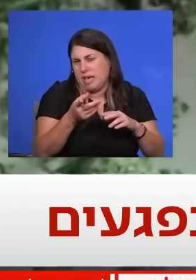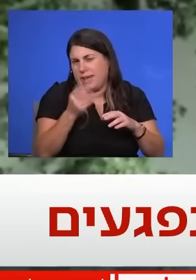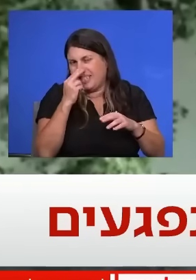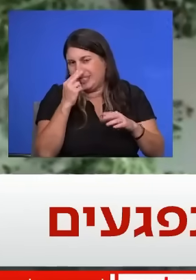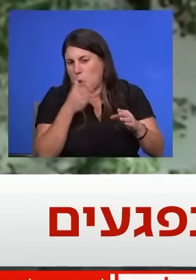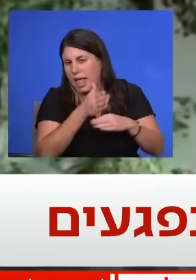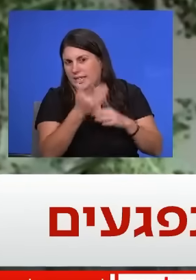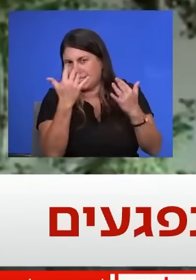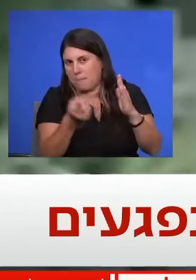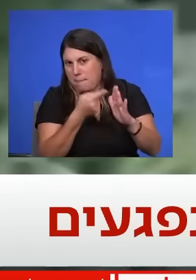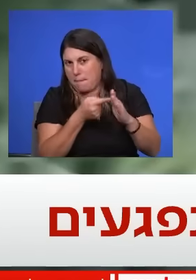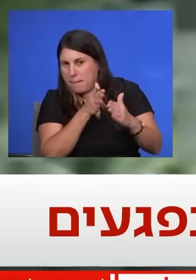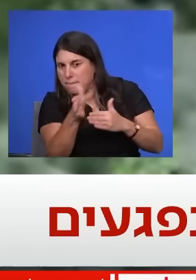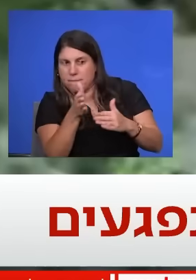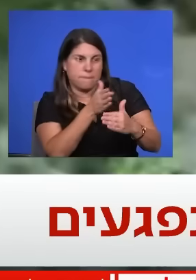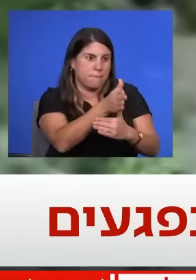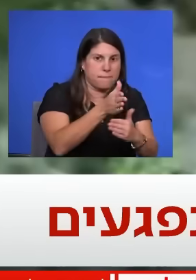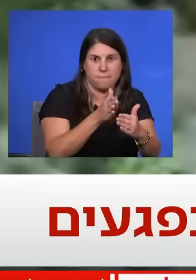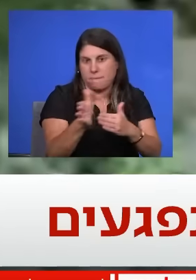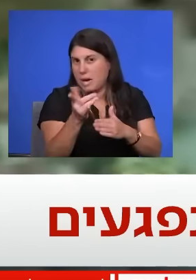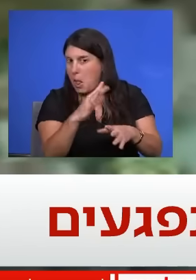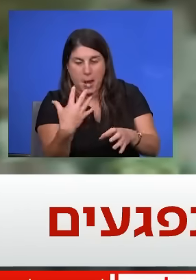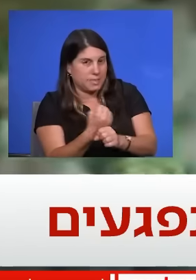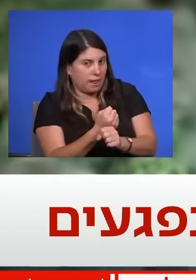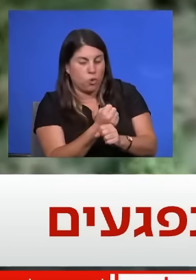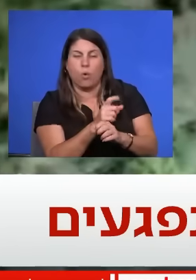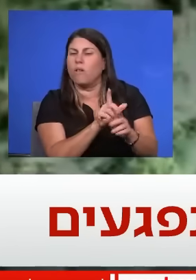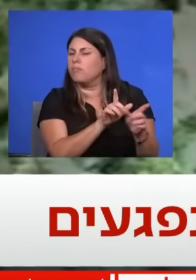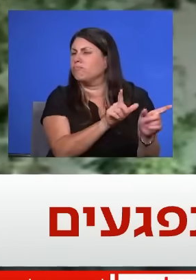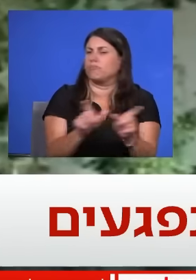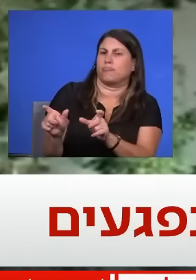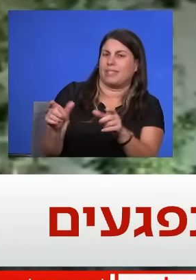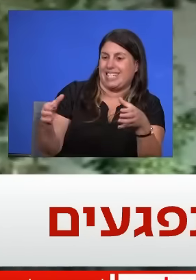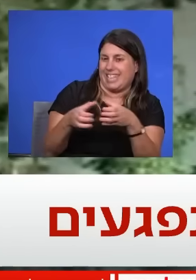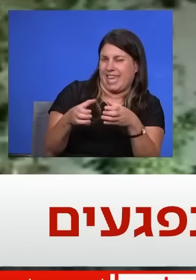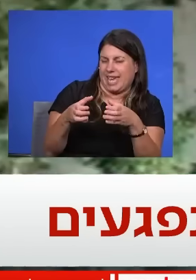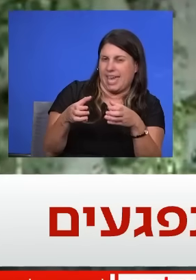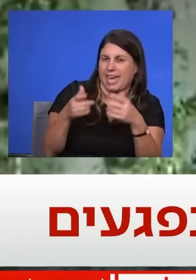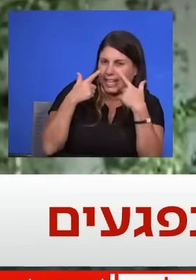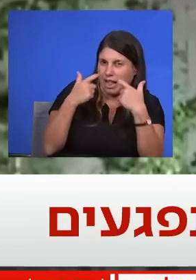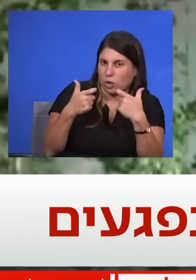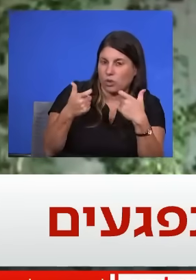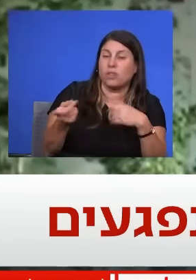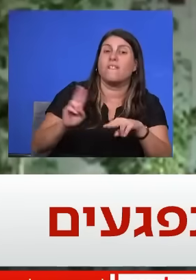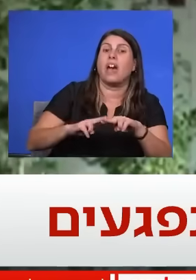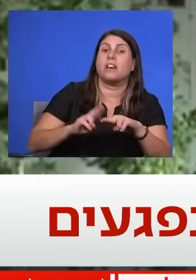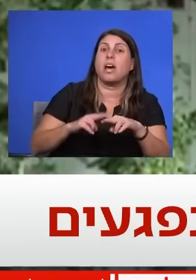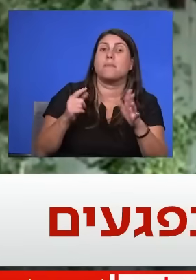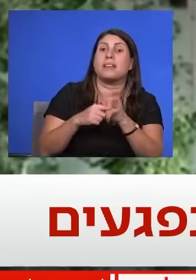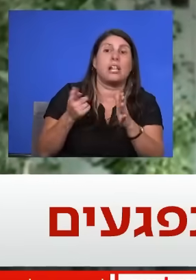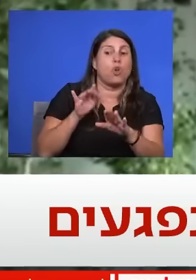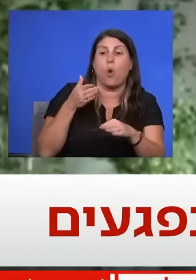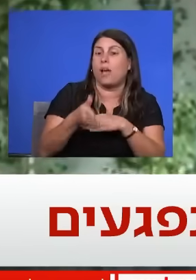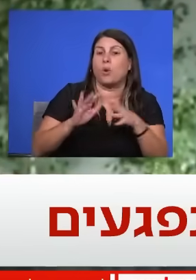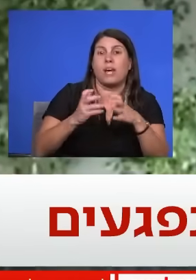ולא הצליחו, עטפו אותם כיתות הכהנות וצהל שהיה במקום אחרי שהגיע אחרי כמה שעות, והיום הם התבשרו שבגלל שלא חדרו לקיבוץ שלהם, אז הם גם לא יקבלו